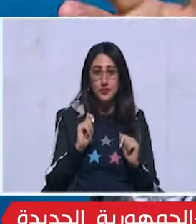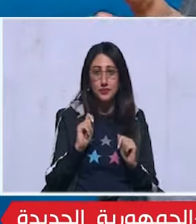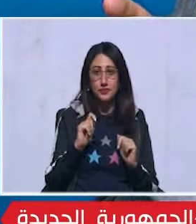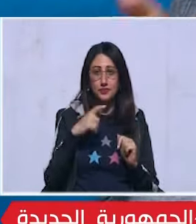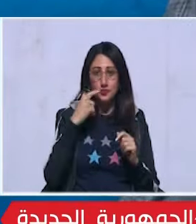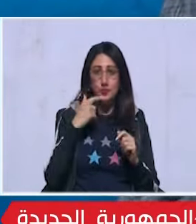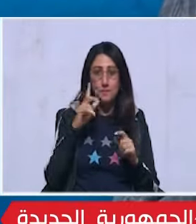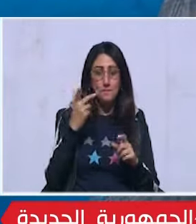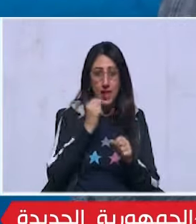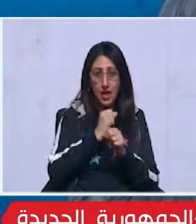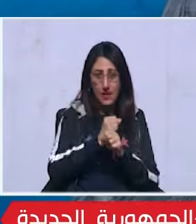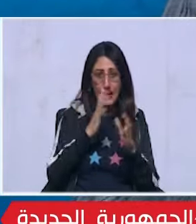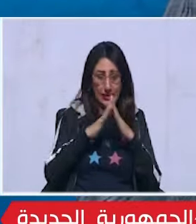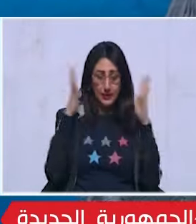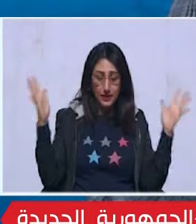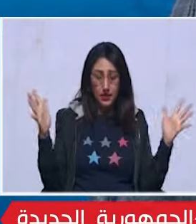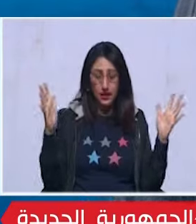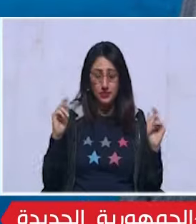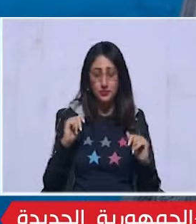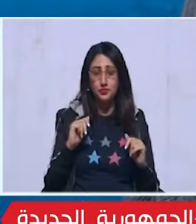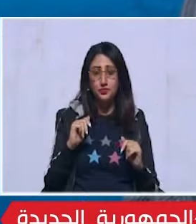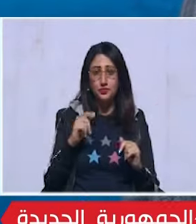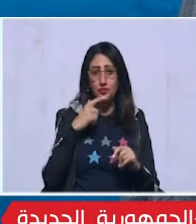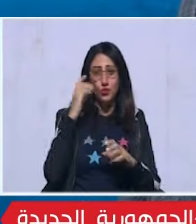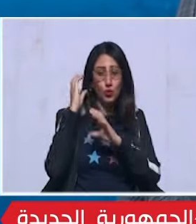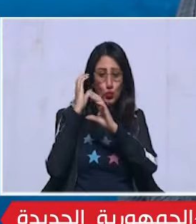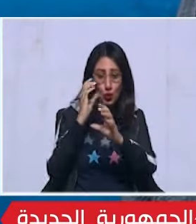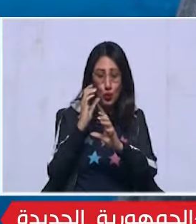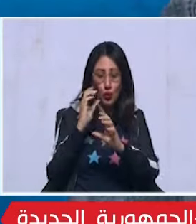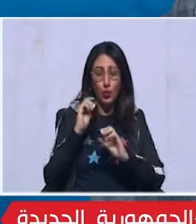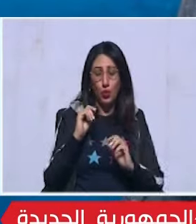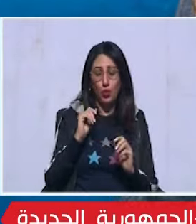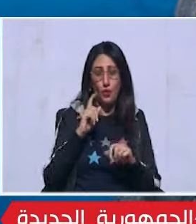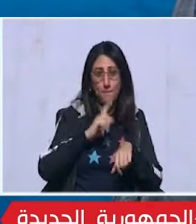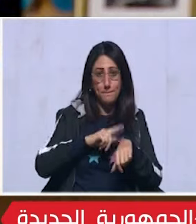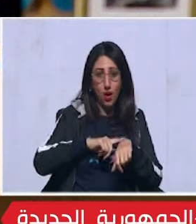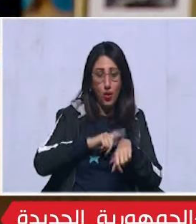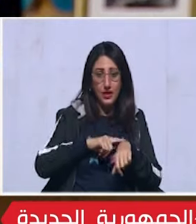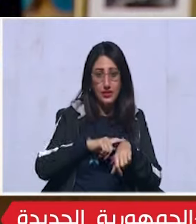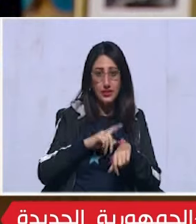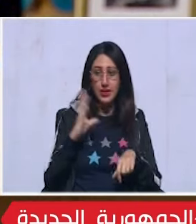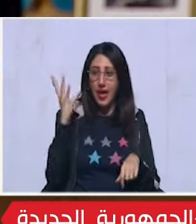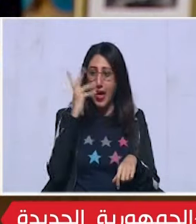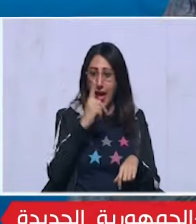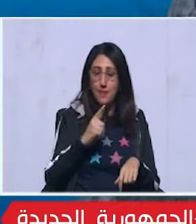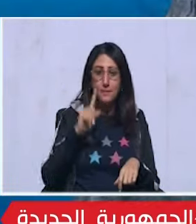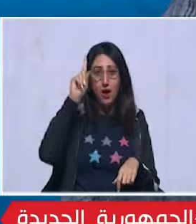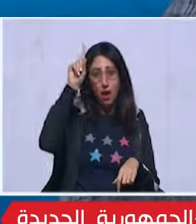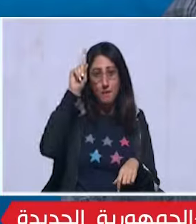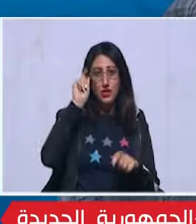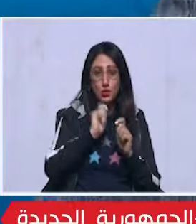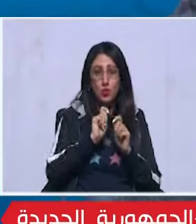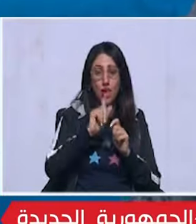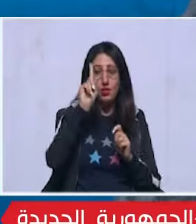الكبرى مثل هذه الامور لا يلقي الضوء كثيرا على تحديد الموعد ولا العدد كان ربنا سبحانه وتعالى